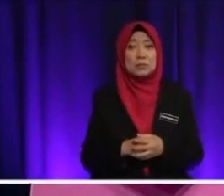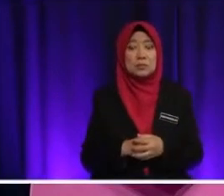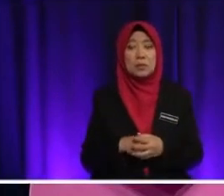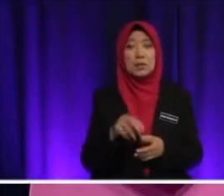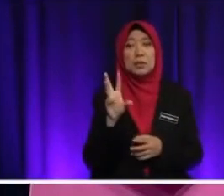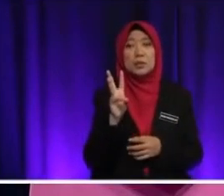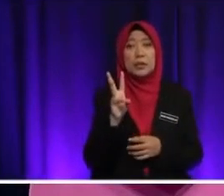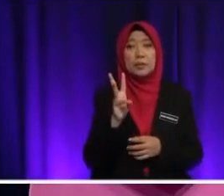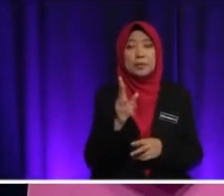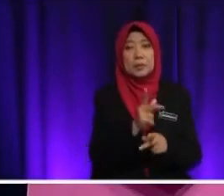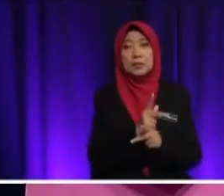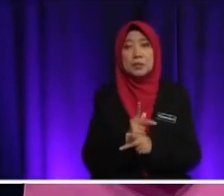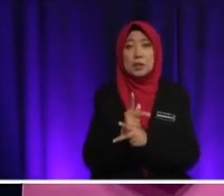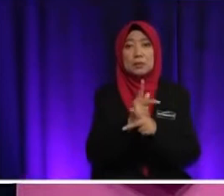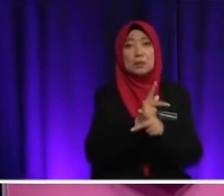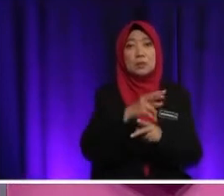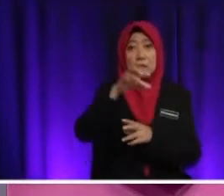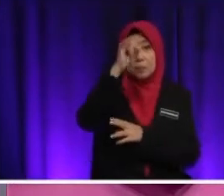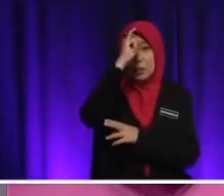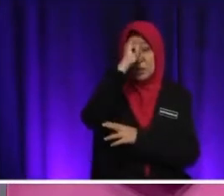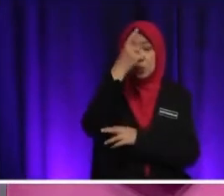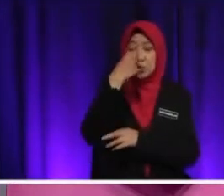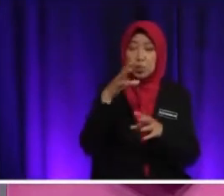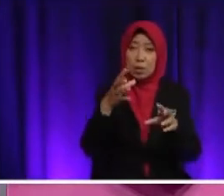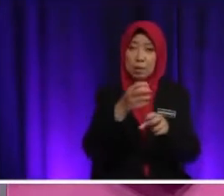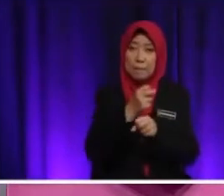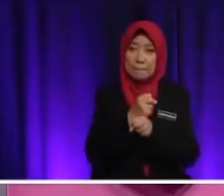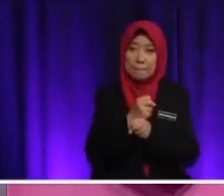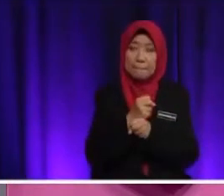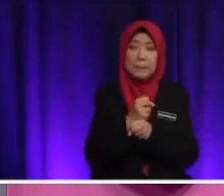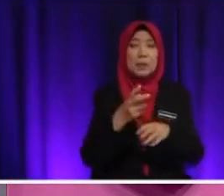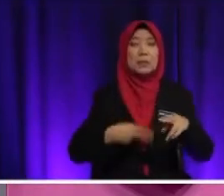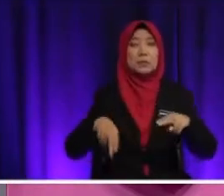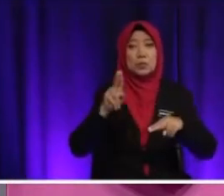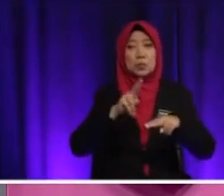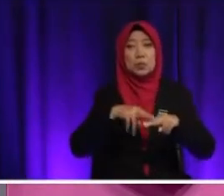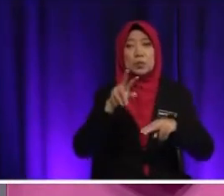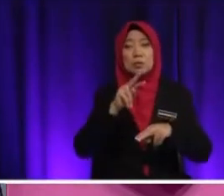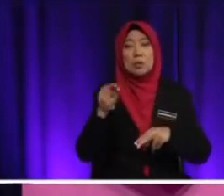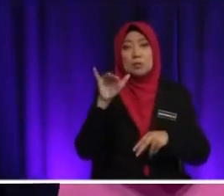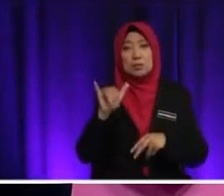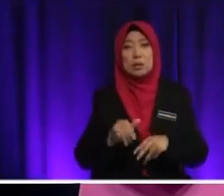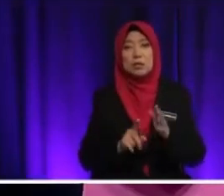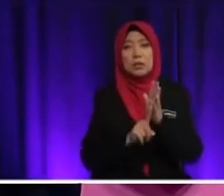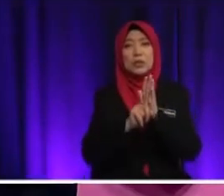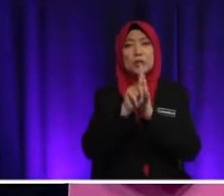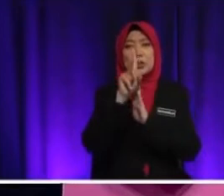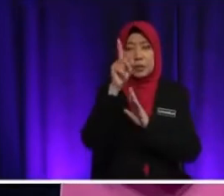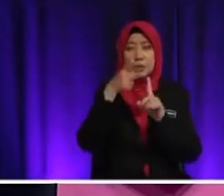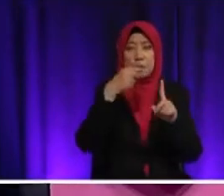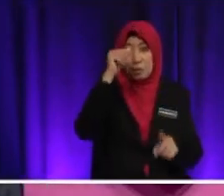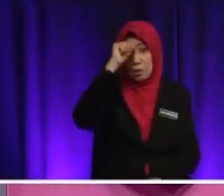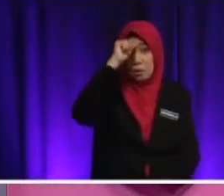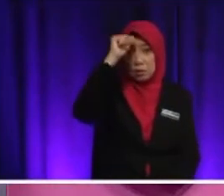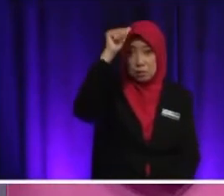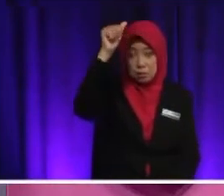kita hendaklah menjaga keimanan agar beroleh kedudukan yang tinggi di sisi Allah Subhanahu Wa Taala. Okey, sekarang ini